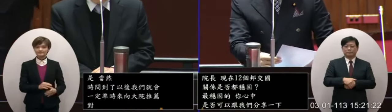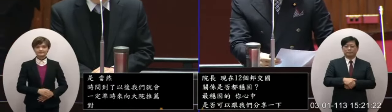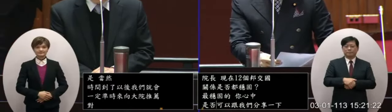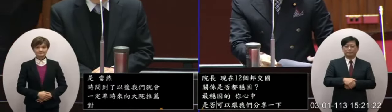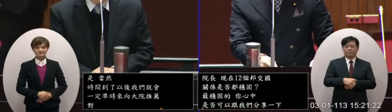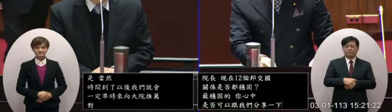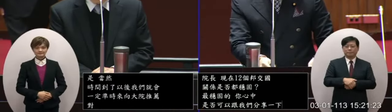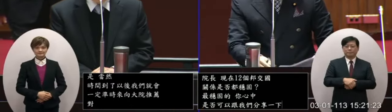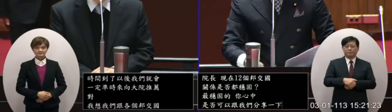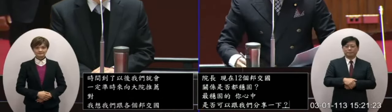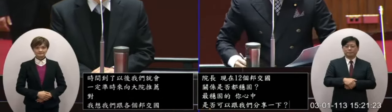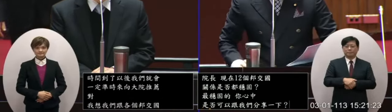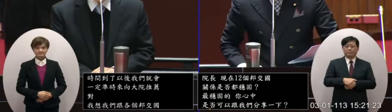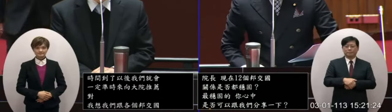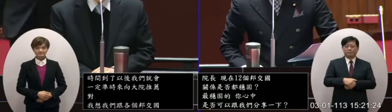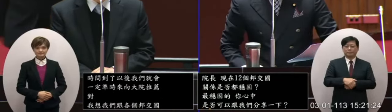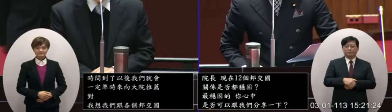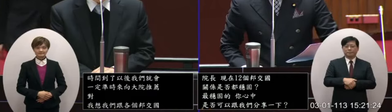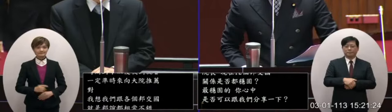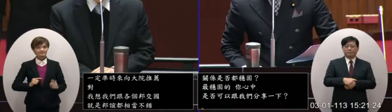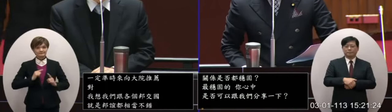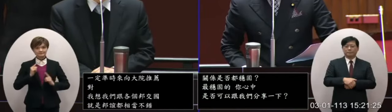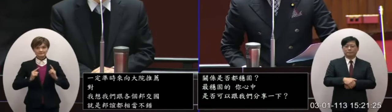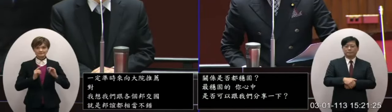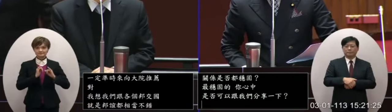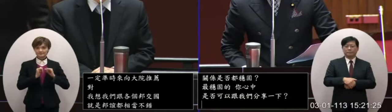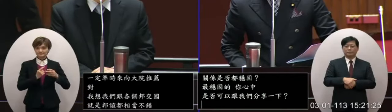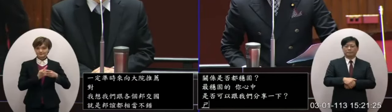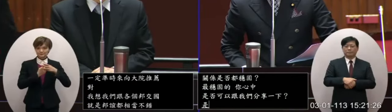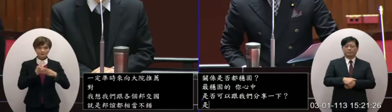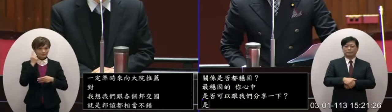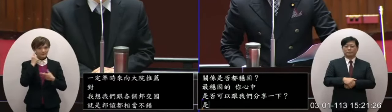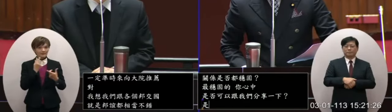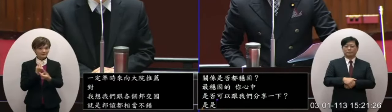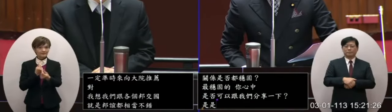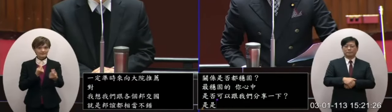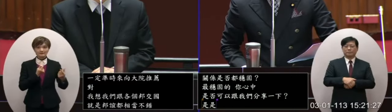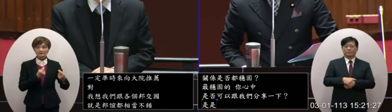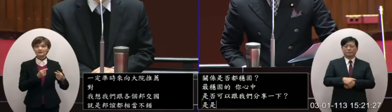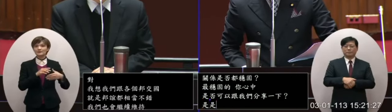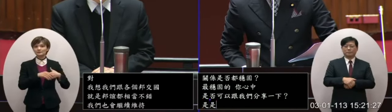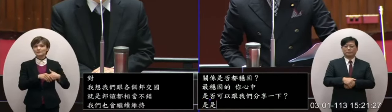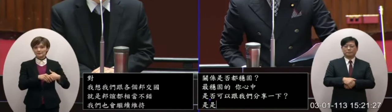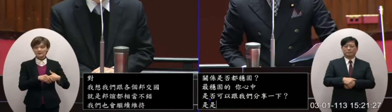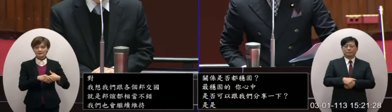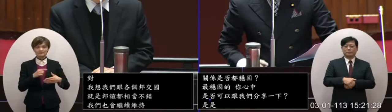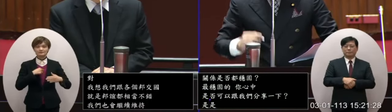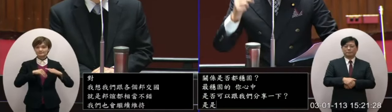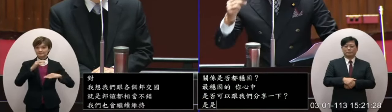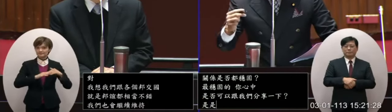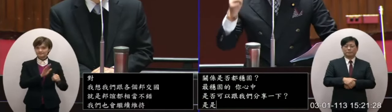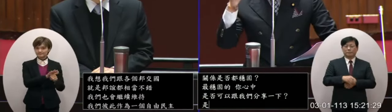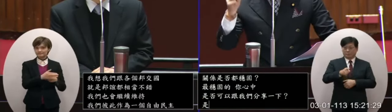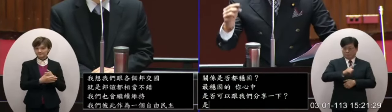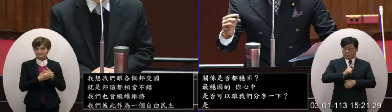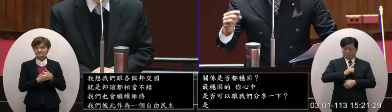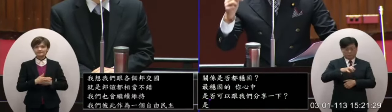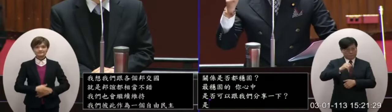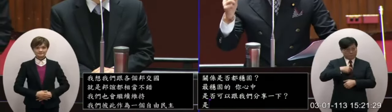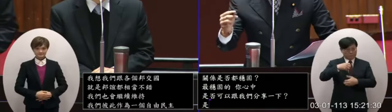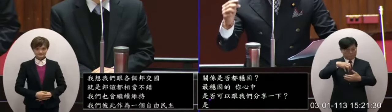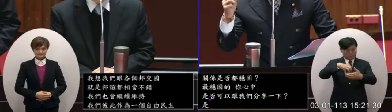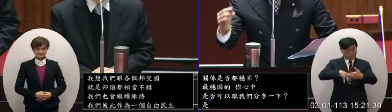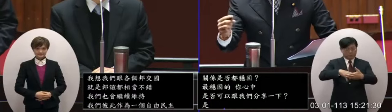此作为一个自由民主的相同理念的伙伴呢，我们彼此帮忙，相互协助。 您心目中有没有